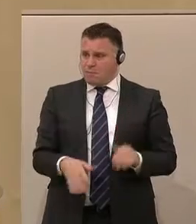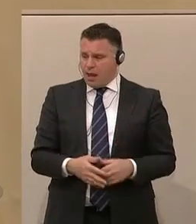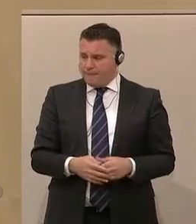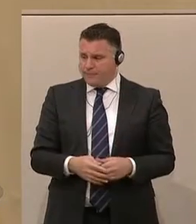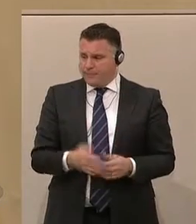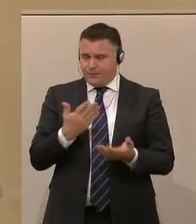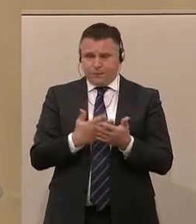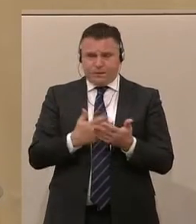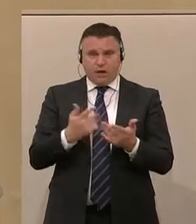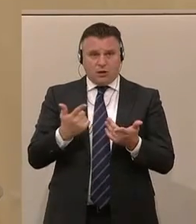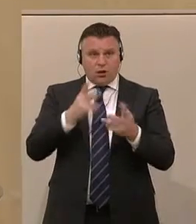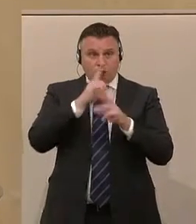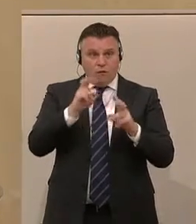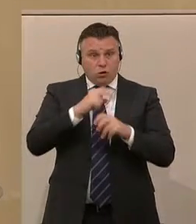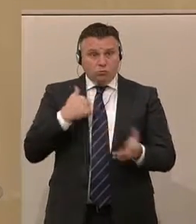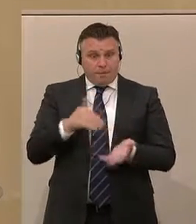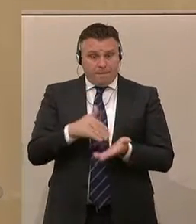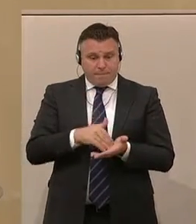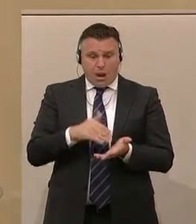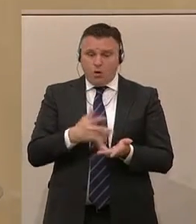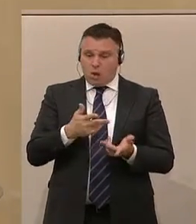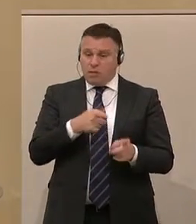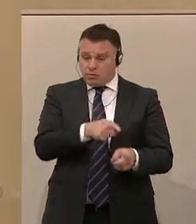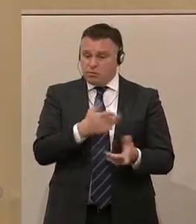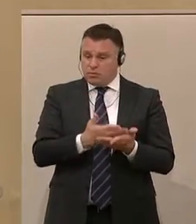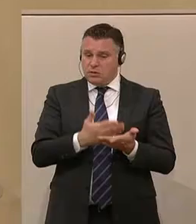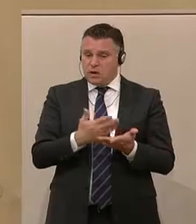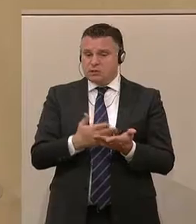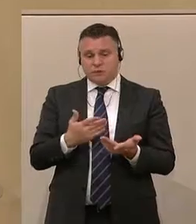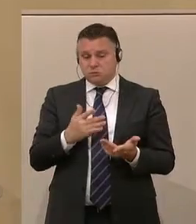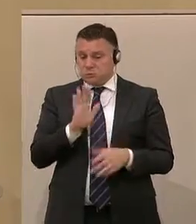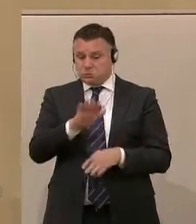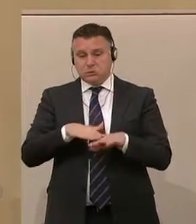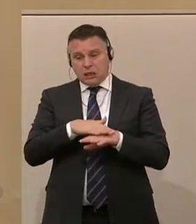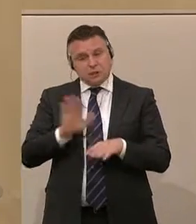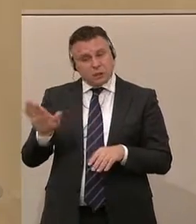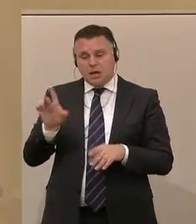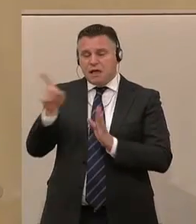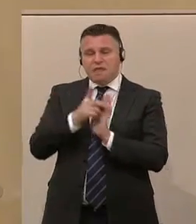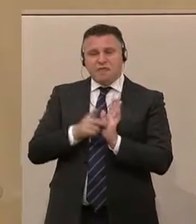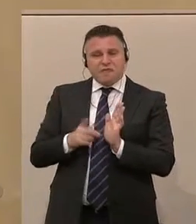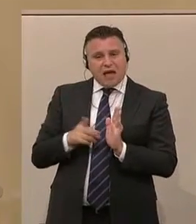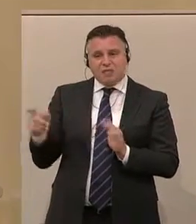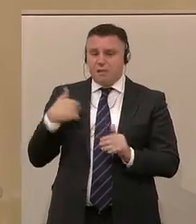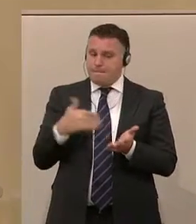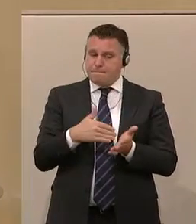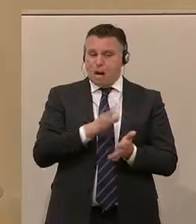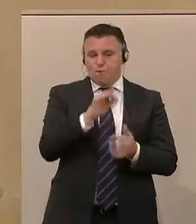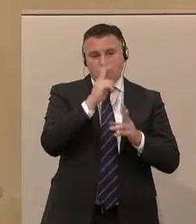der Forschungszweck dadurch beeinträchtigt wird, kann man immer noch sagen, sorry, Hubert, deine Daten können wir nicht